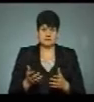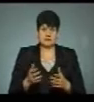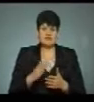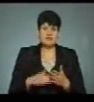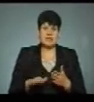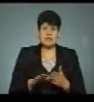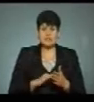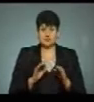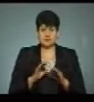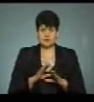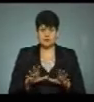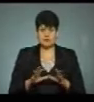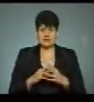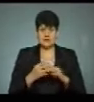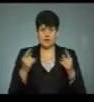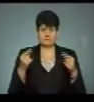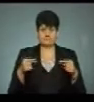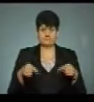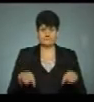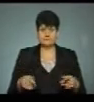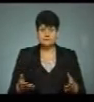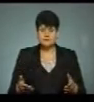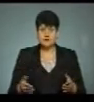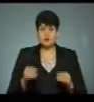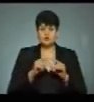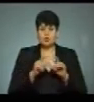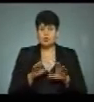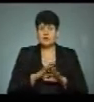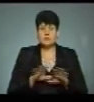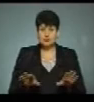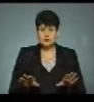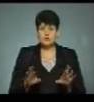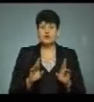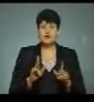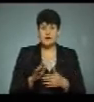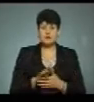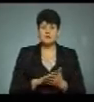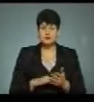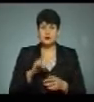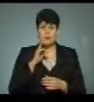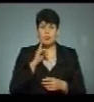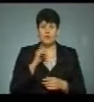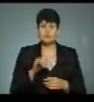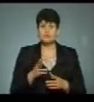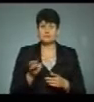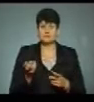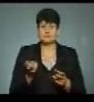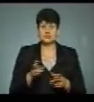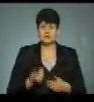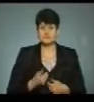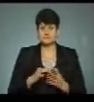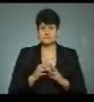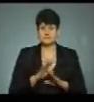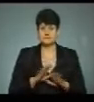взагалі село занепаде. Ну і як школи не буде, то як там молодь не буде тягнутися до села. Голова